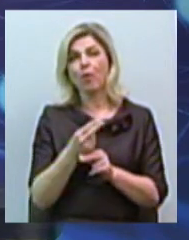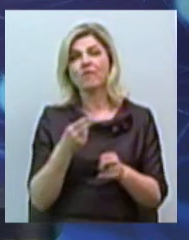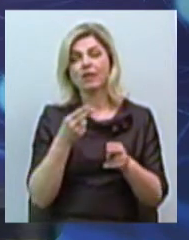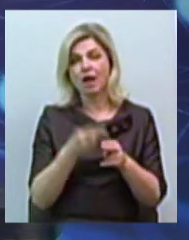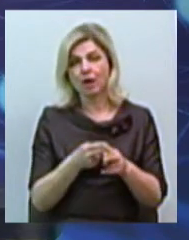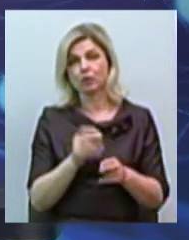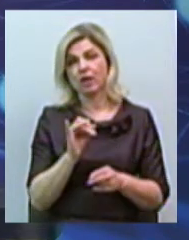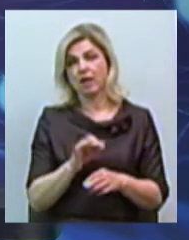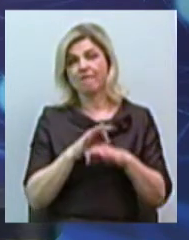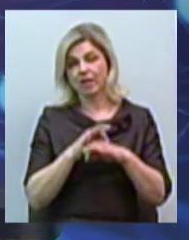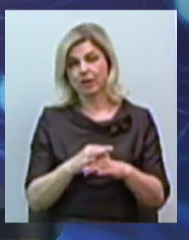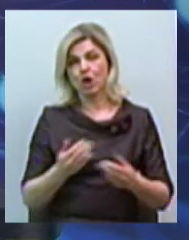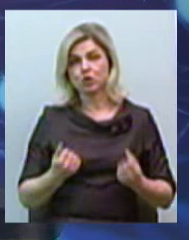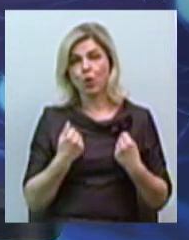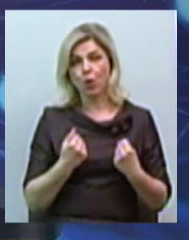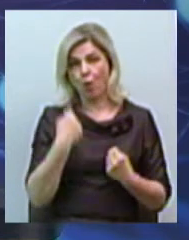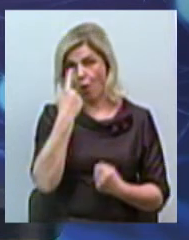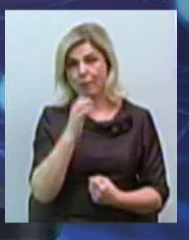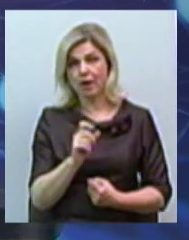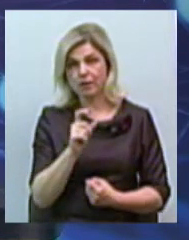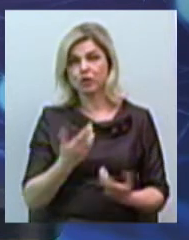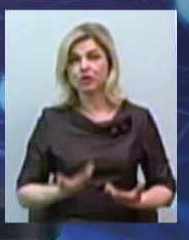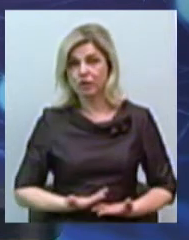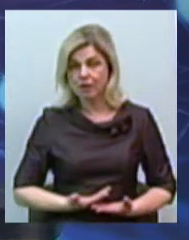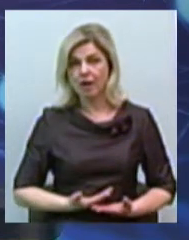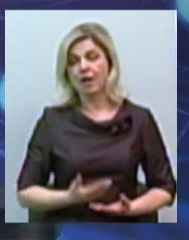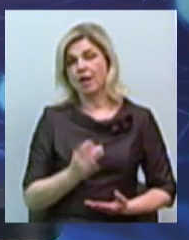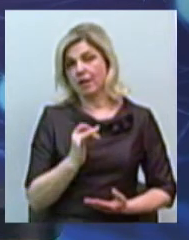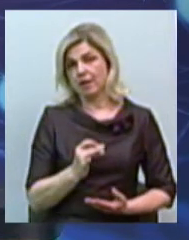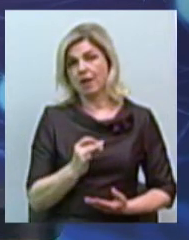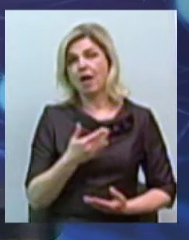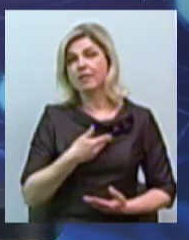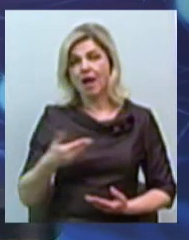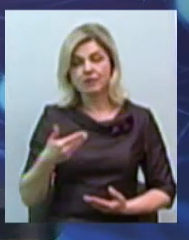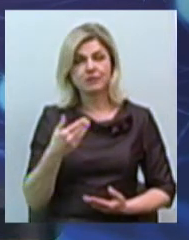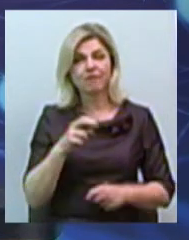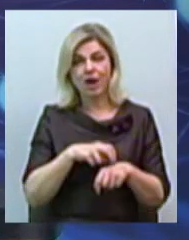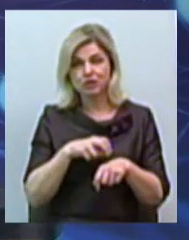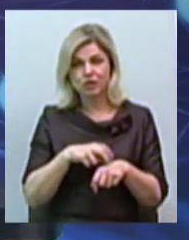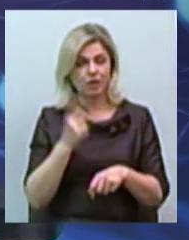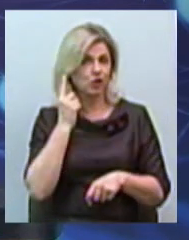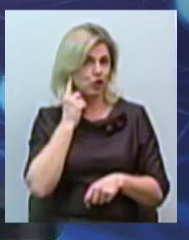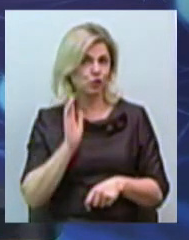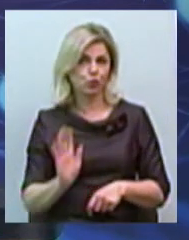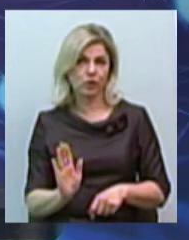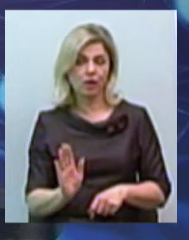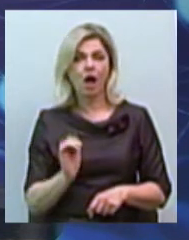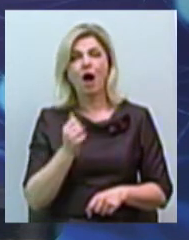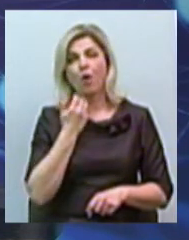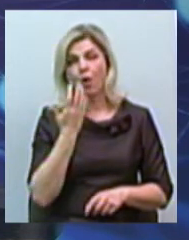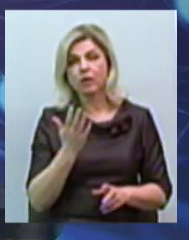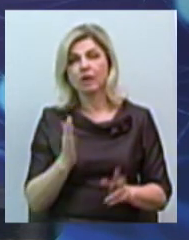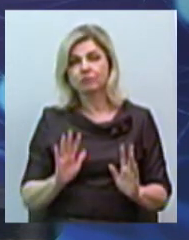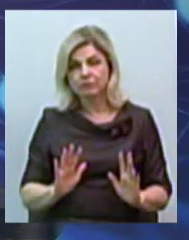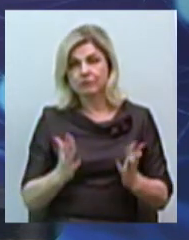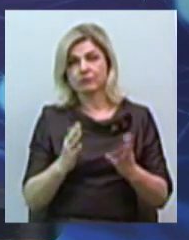і ведіть здоровий спосіб життя, нас іноді не чують. А коли стається якась